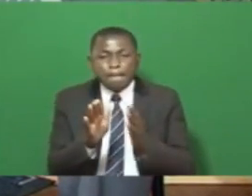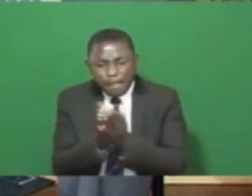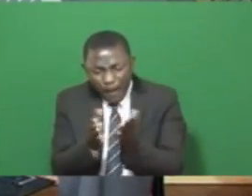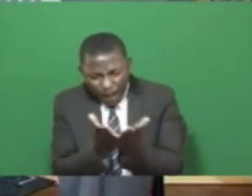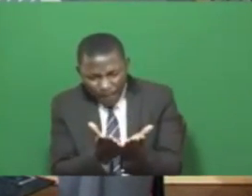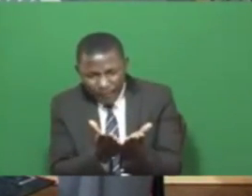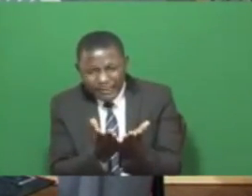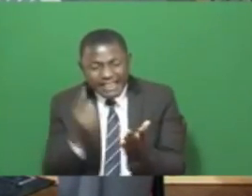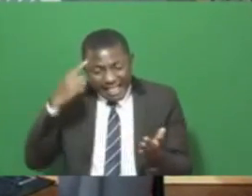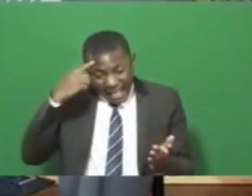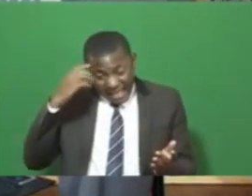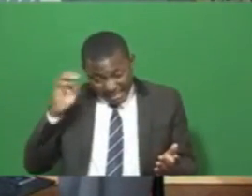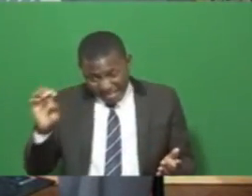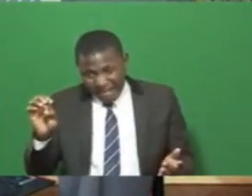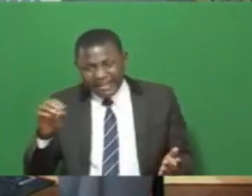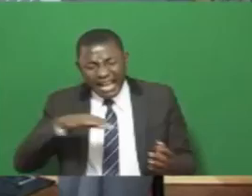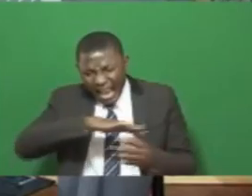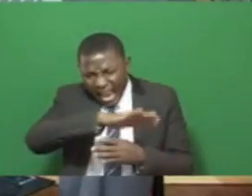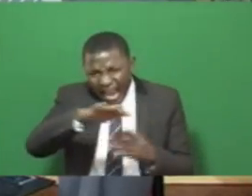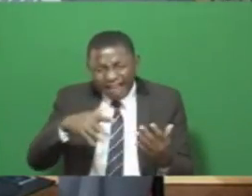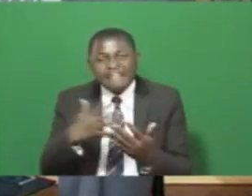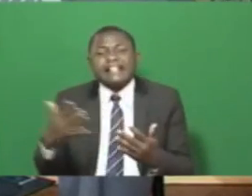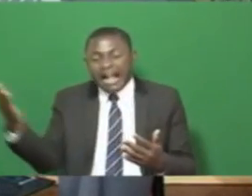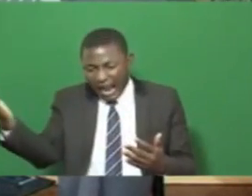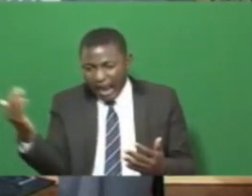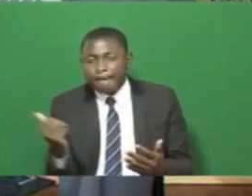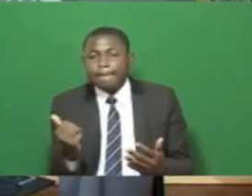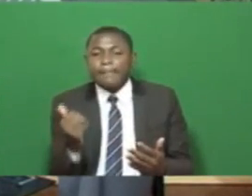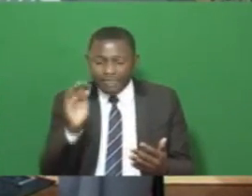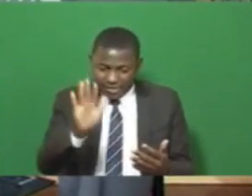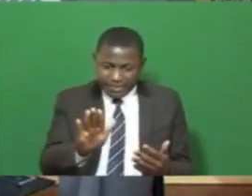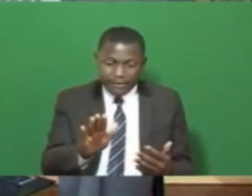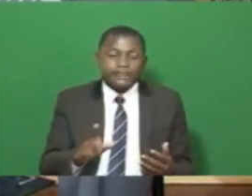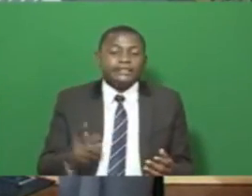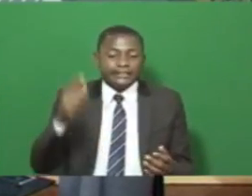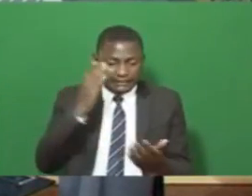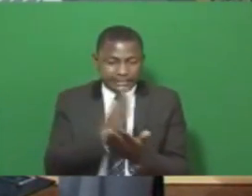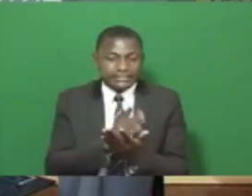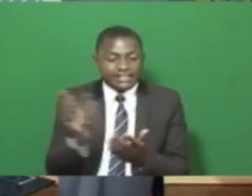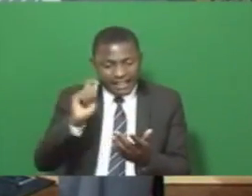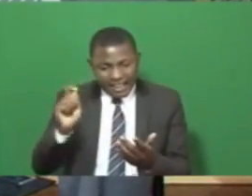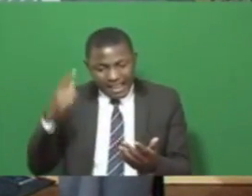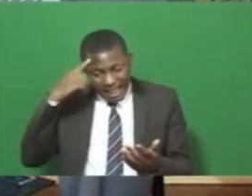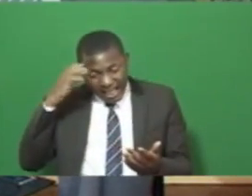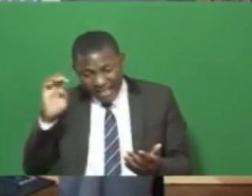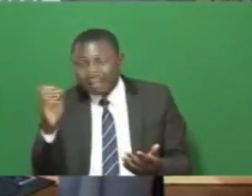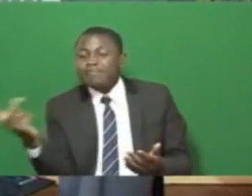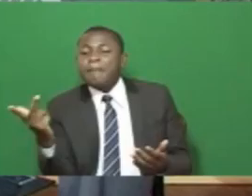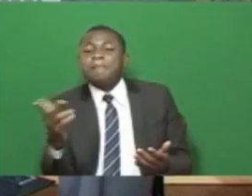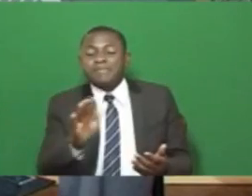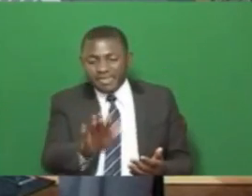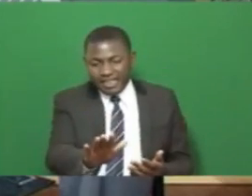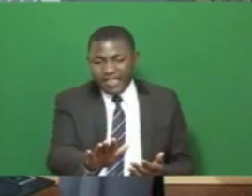ese nematextbook aunoda zvese kana uine zvimwe zviri mufoni zviri mukombyuta uyanazvo uonze exam iri